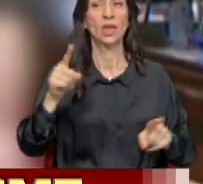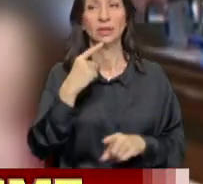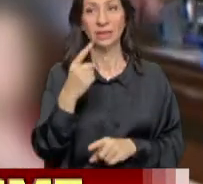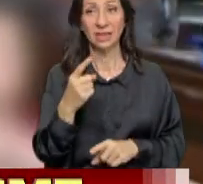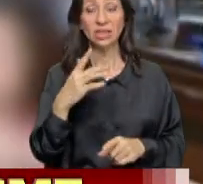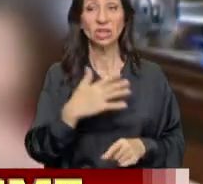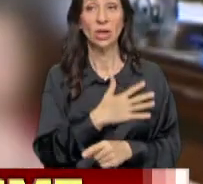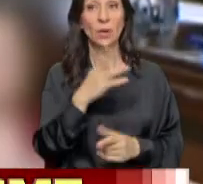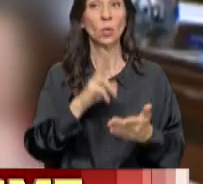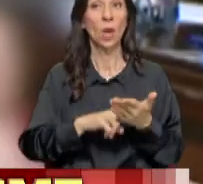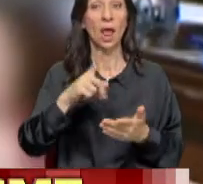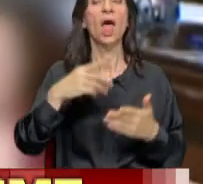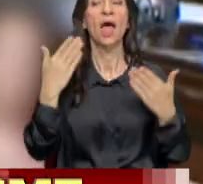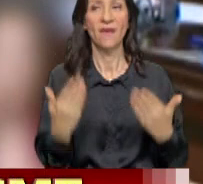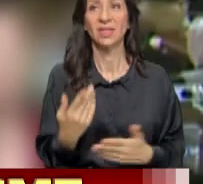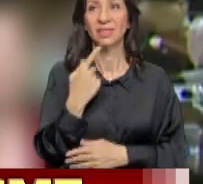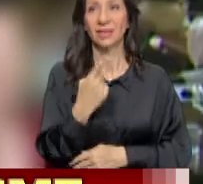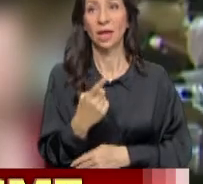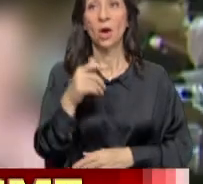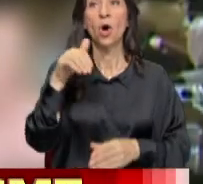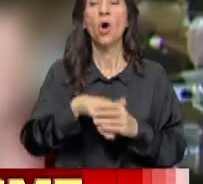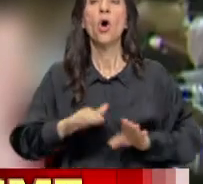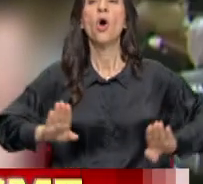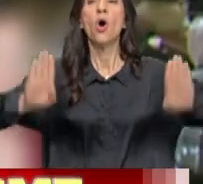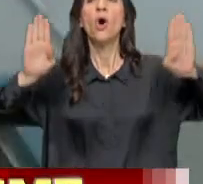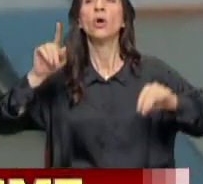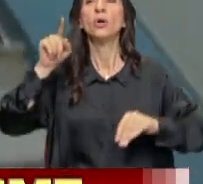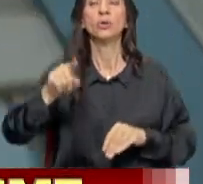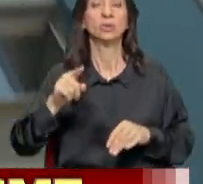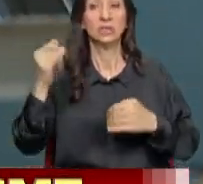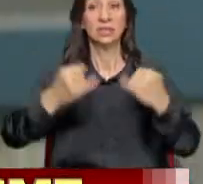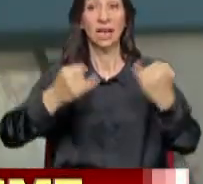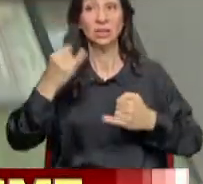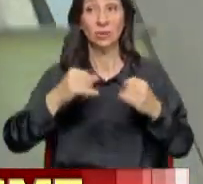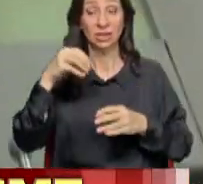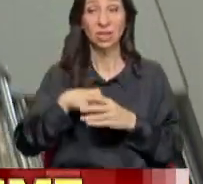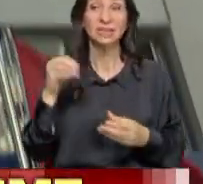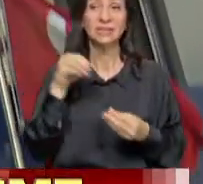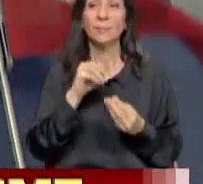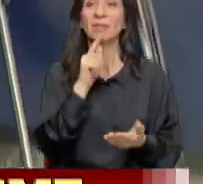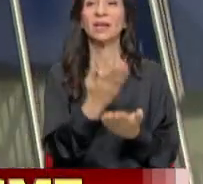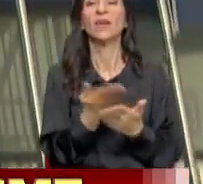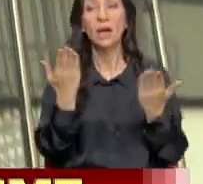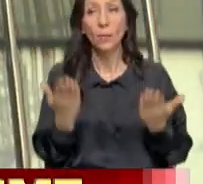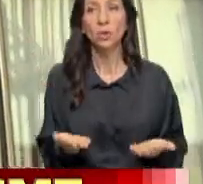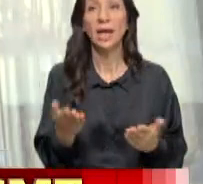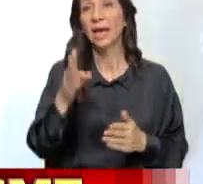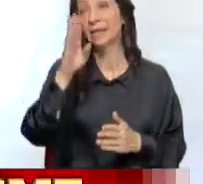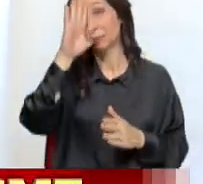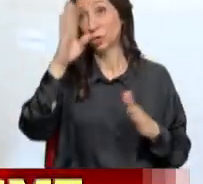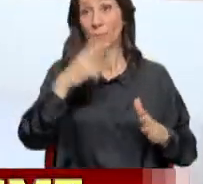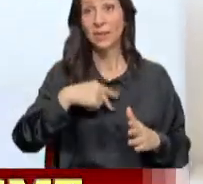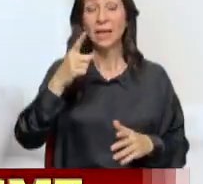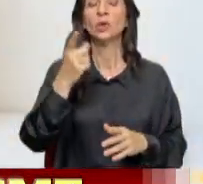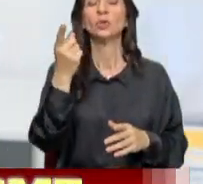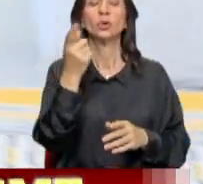kullandı. CHP'li üyeler ise evet oyu verdi. Oylarınıza sunuyorum. Tartışmalar eşliğinde zam teklifi kabul edildi. İBB'nin